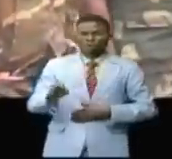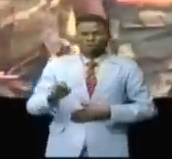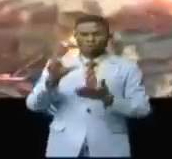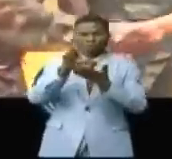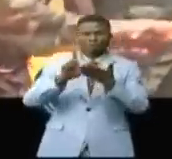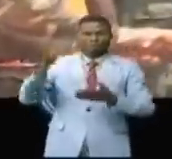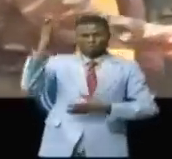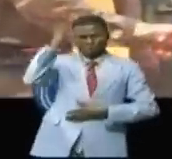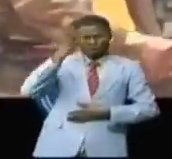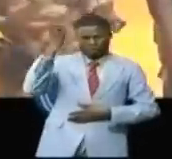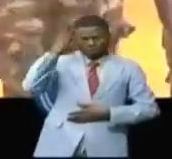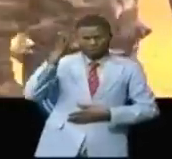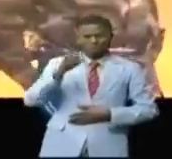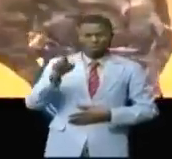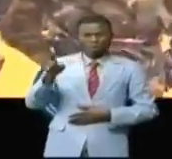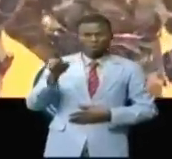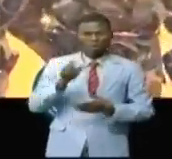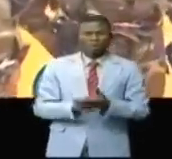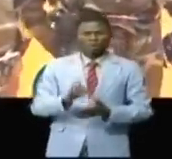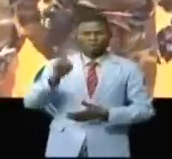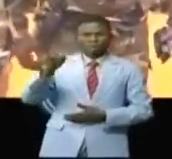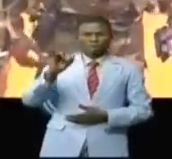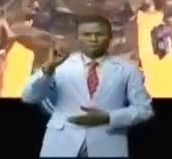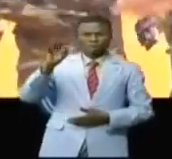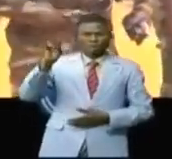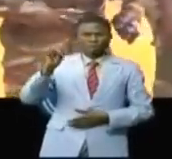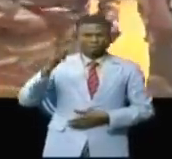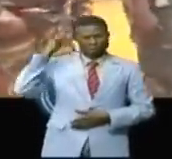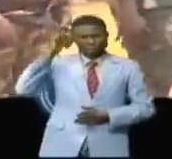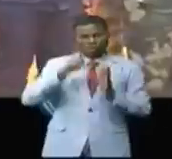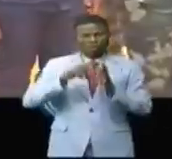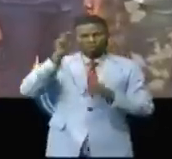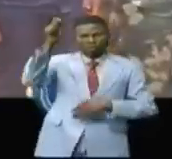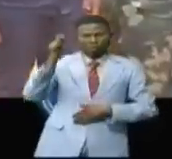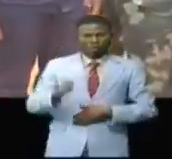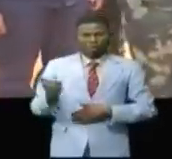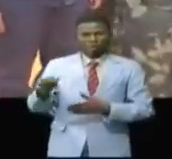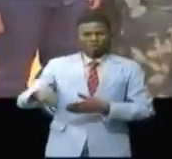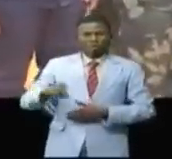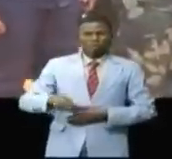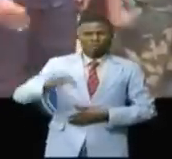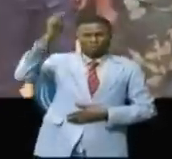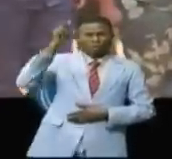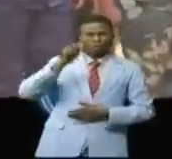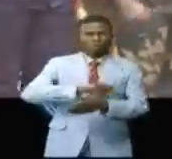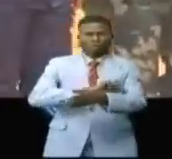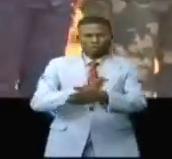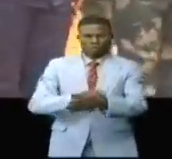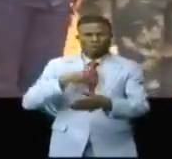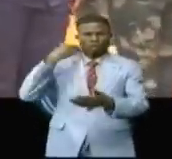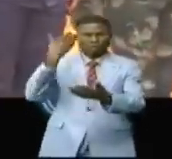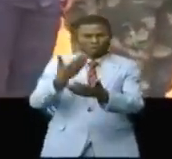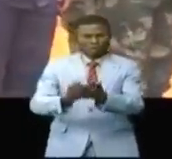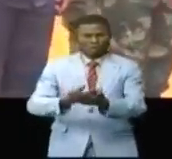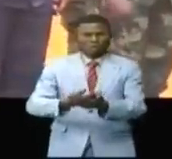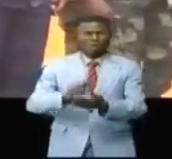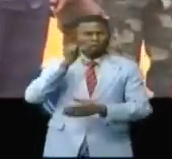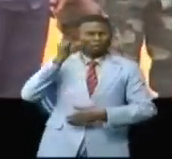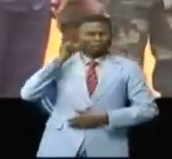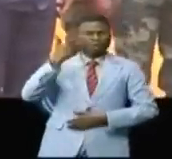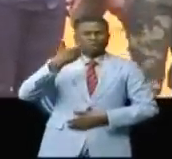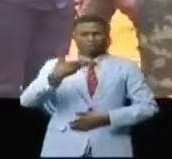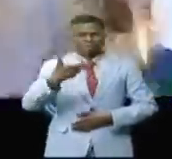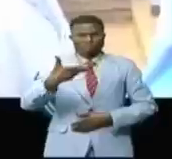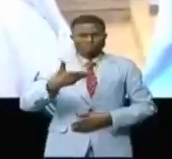constante dit main congas gouverneur militaire de la province du nord kivu est arrivé ce mercredi 27 juillet à